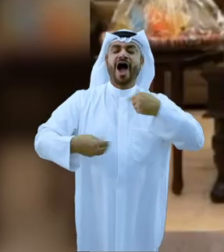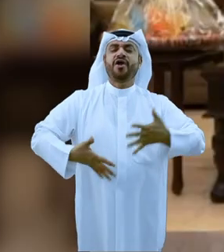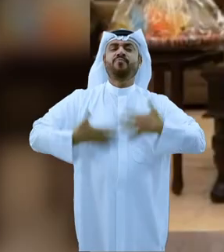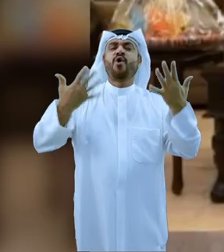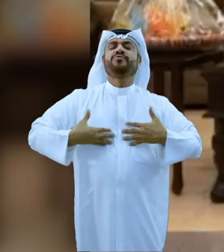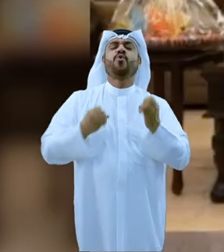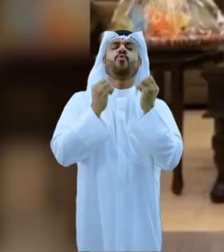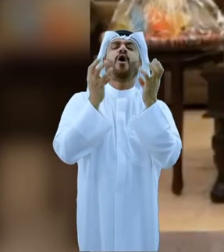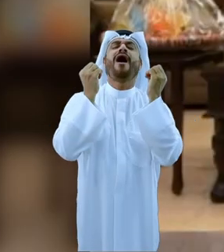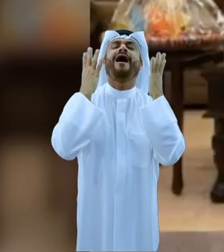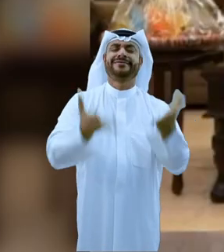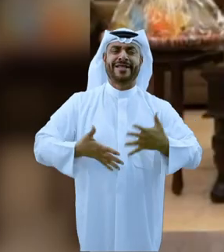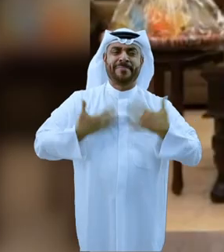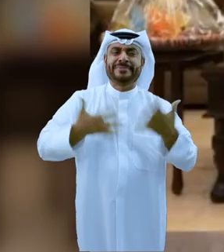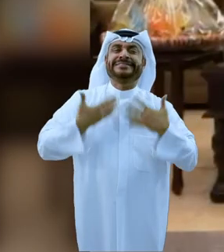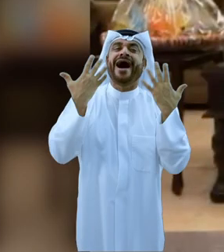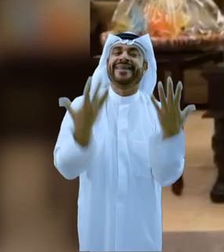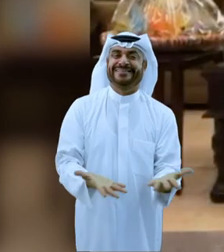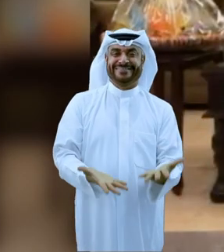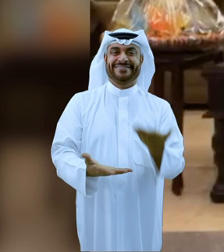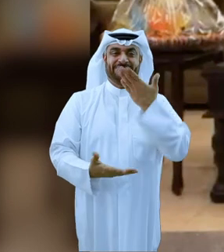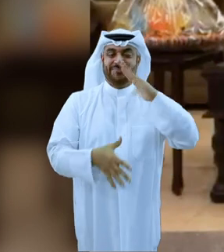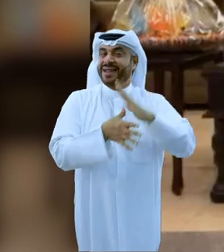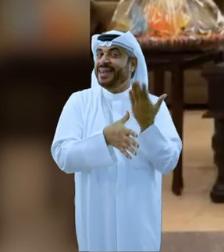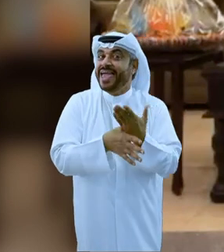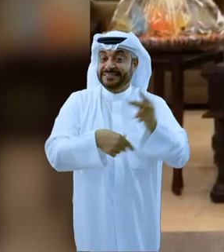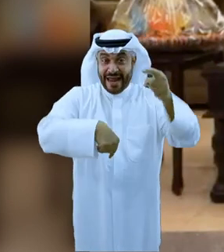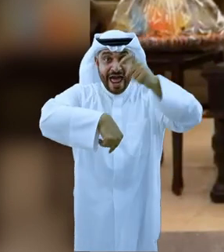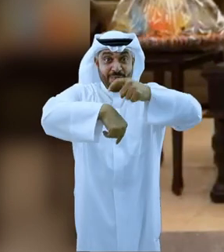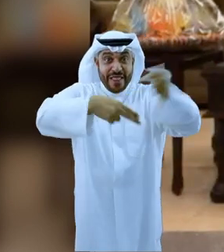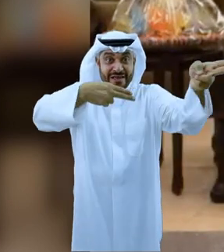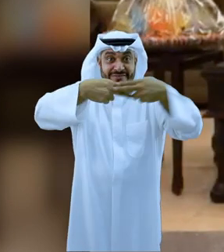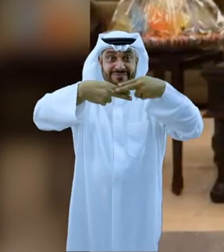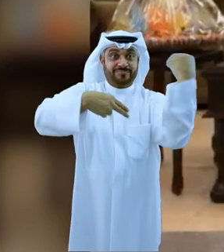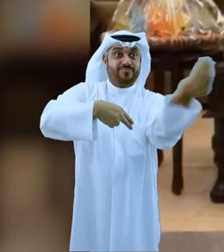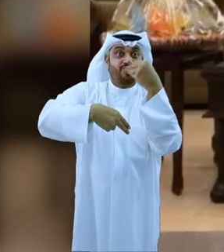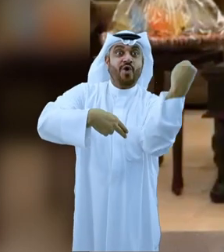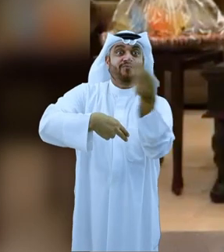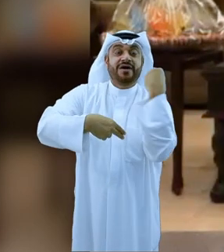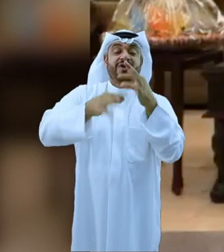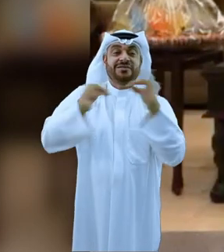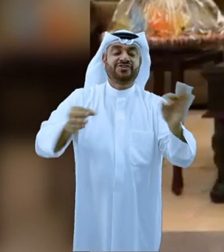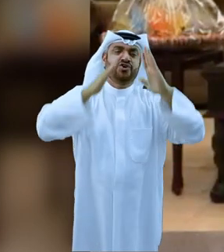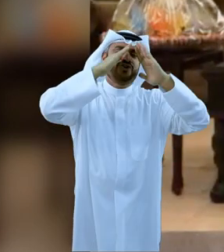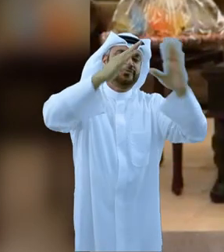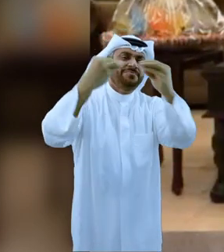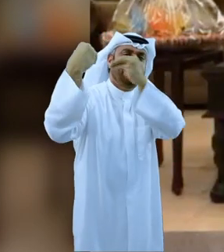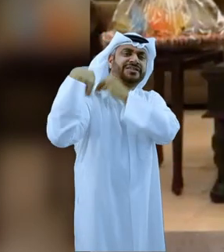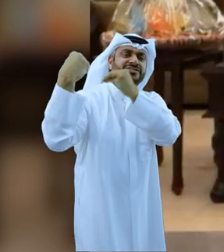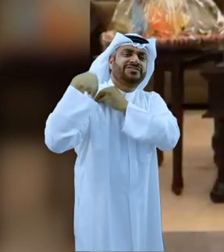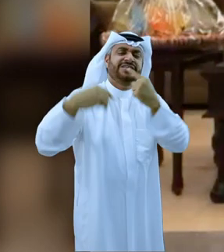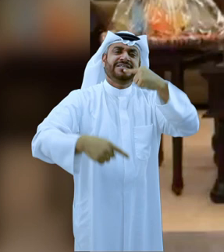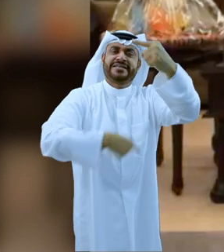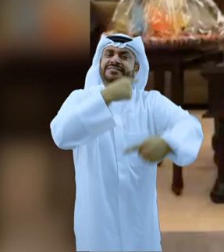انا وايد مستانسه كوننا احنا في الاجر المنزلي ان نشارك معاكم في هذا الحفل القرقيعان. يعطيكم